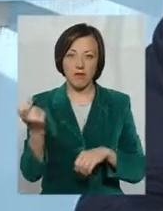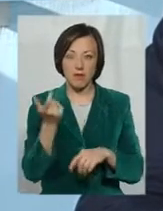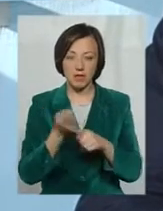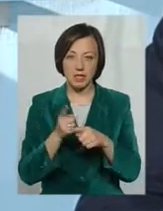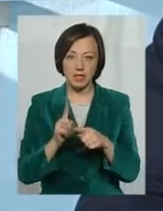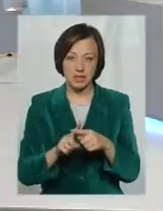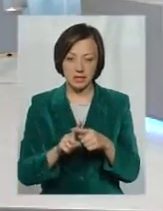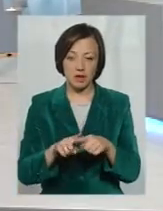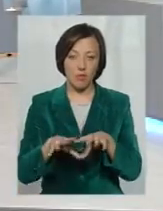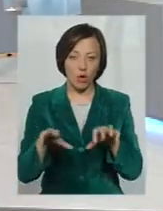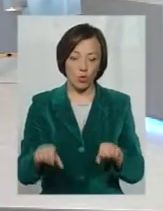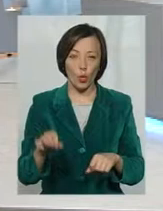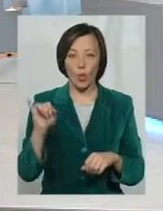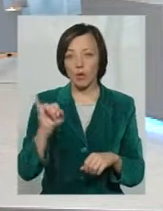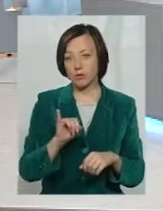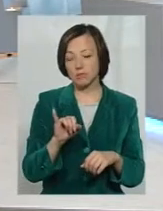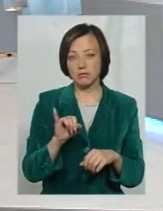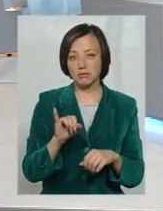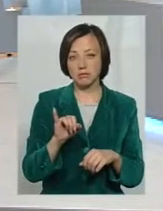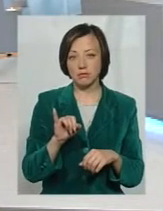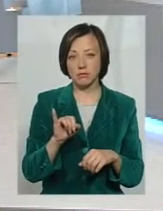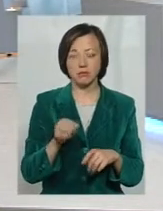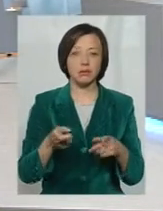даний актив. І взагалі, тобто це